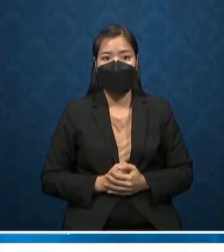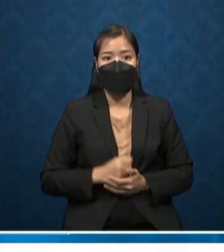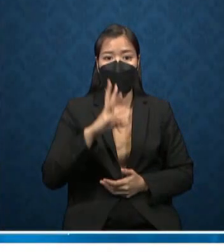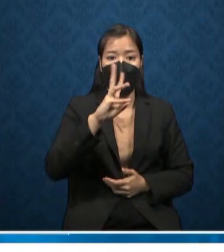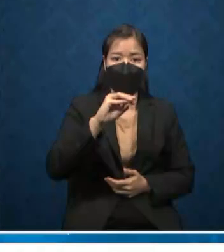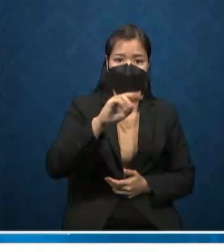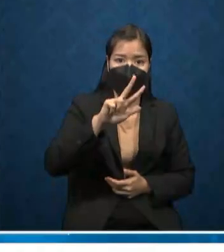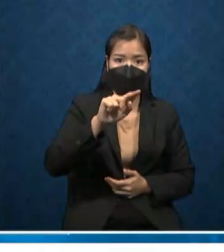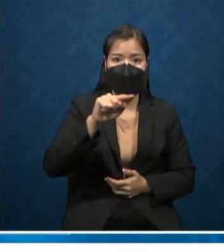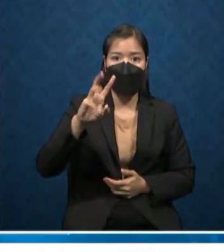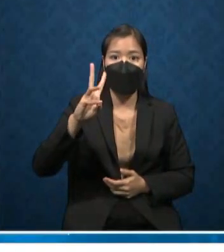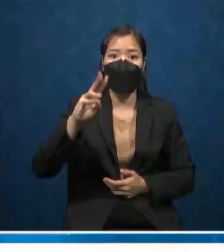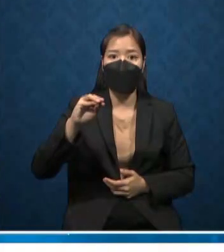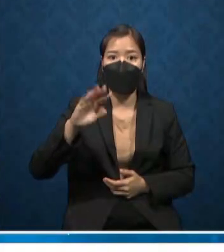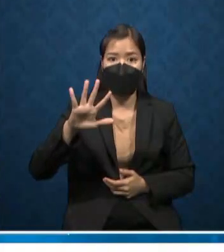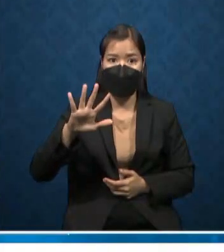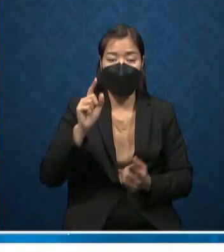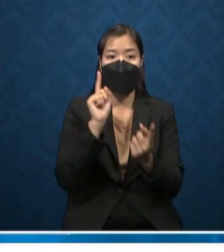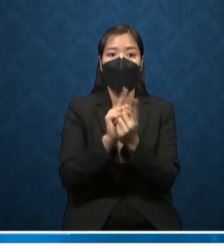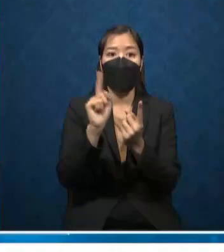65จะเห็นว่าในปี